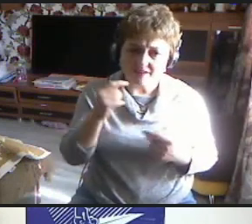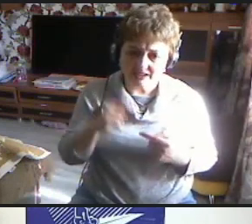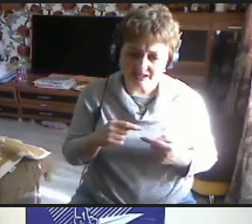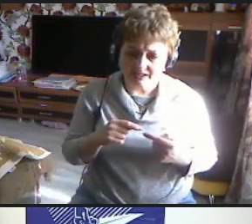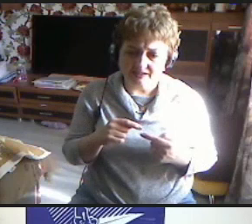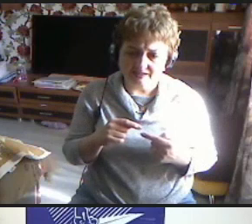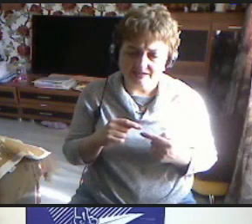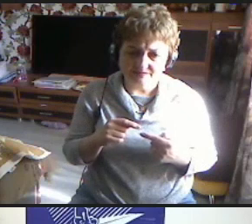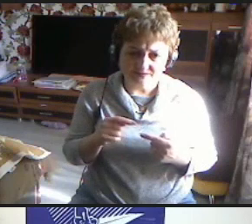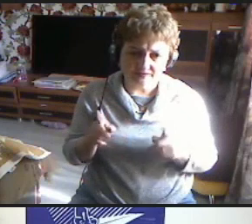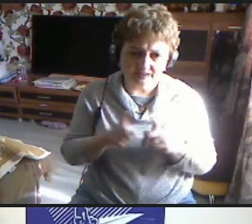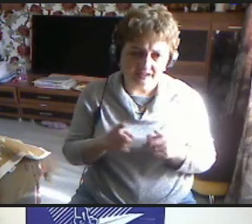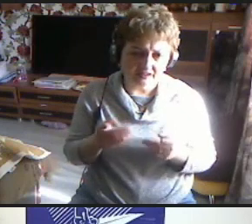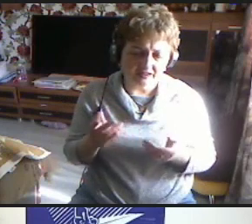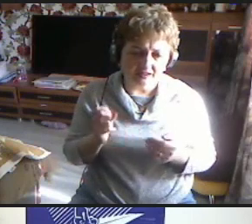какие-то